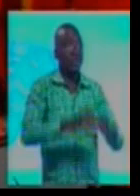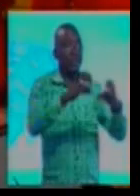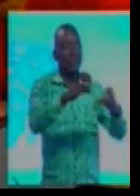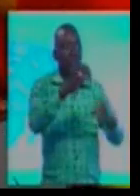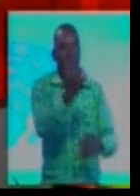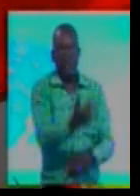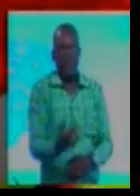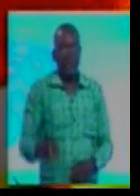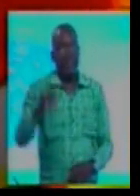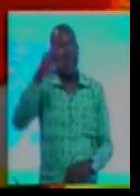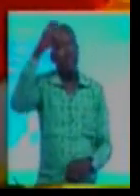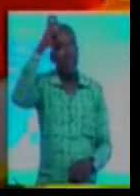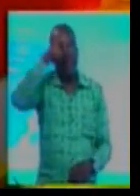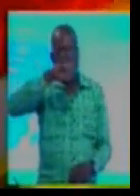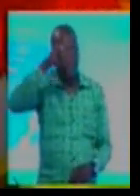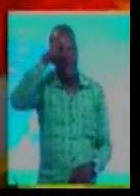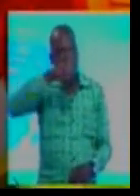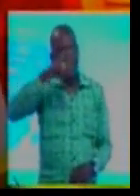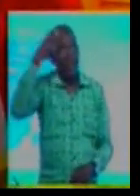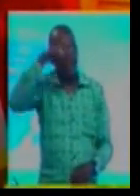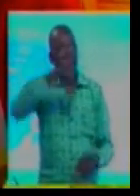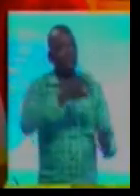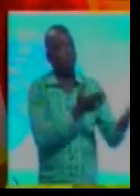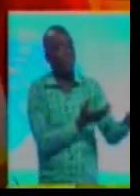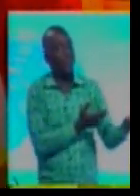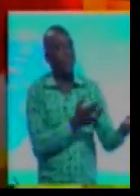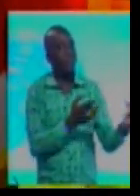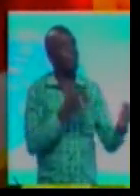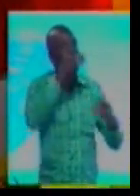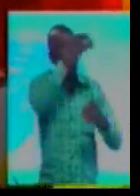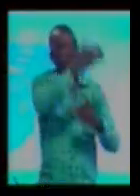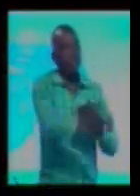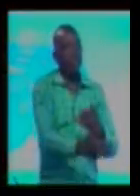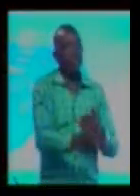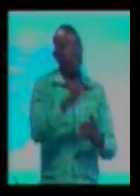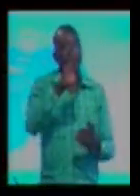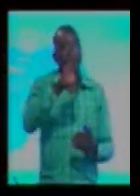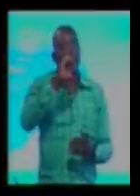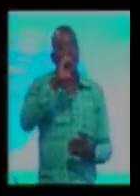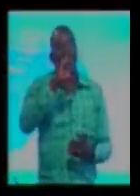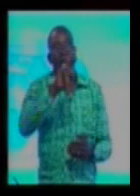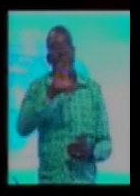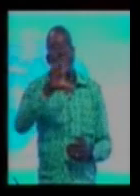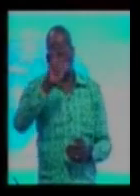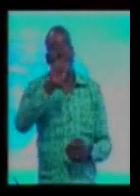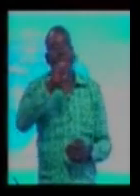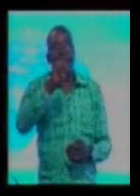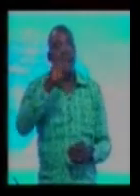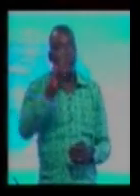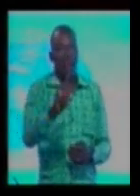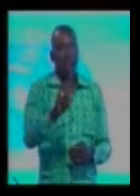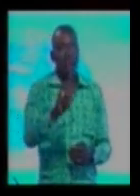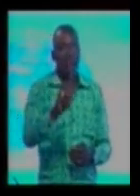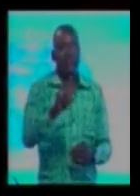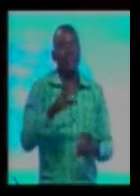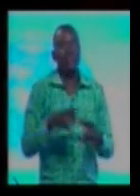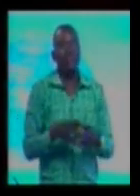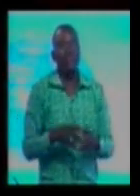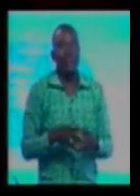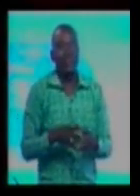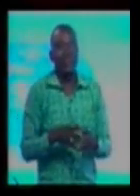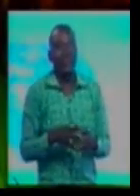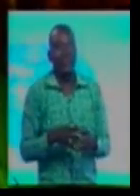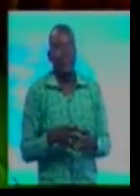sages. Et pour ce grand départ, il était très attendu devant sa maison de Laponie en Finlande. Hello, and Merry Christmas